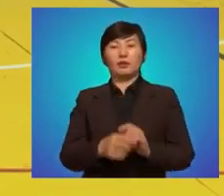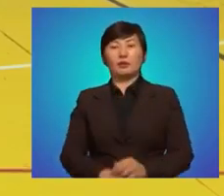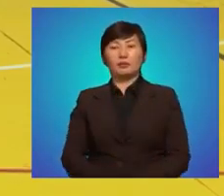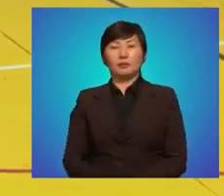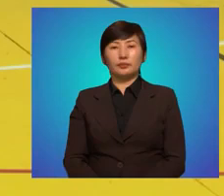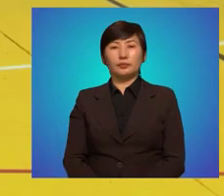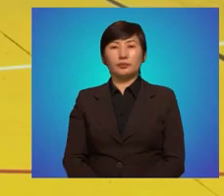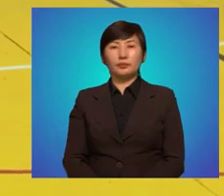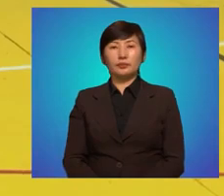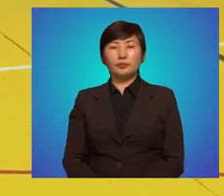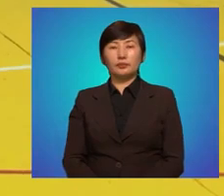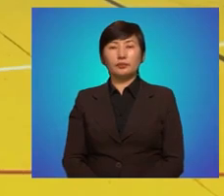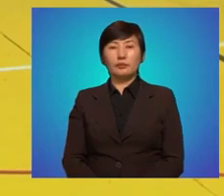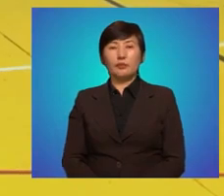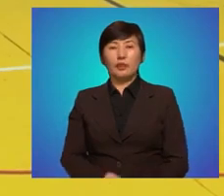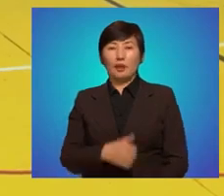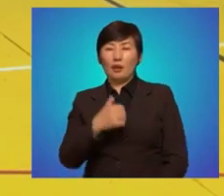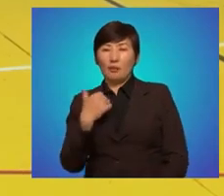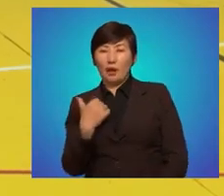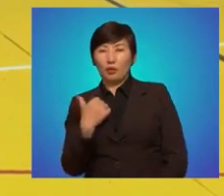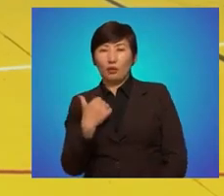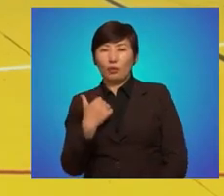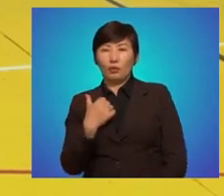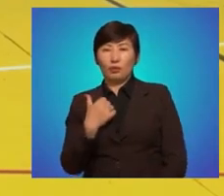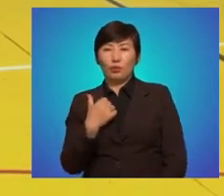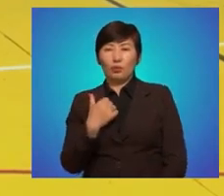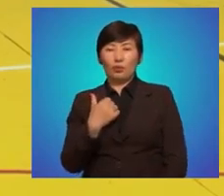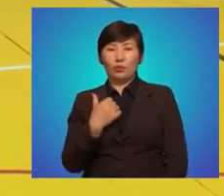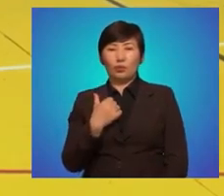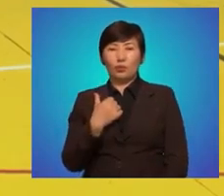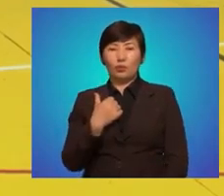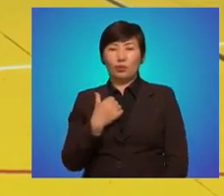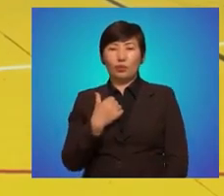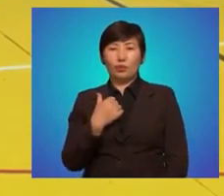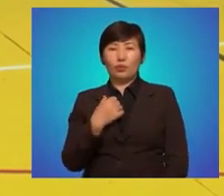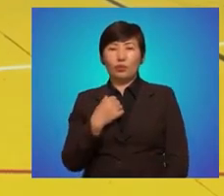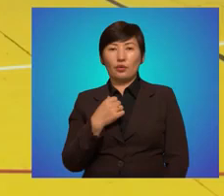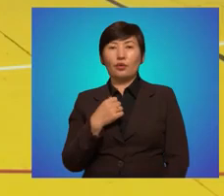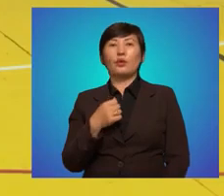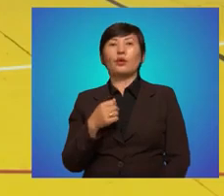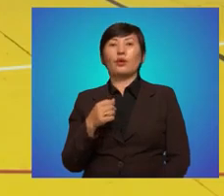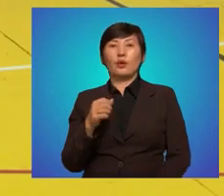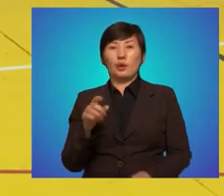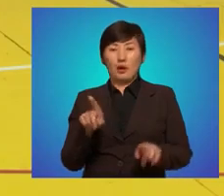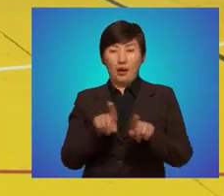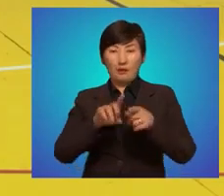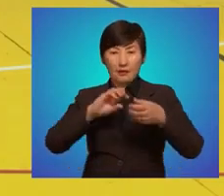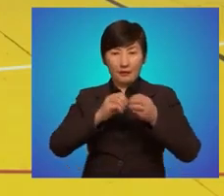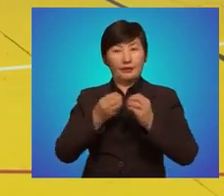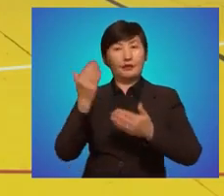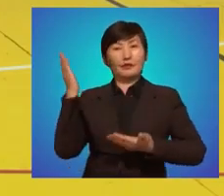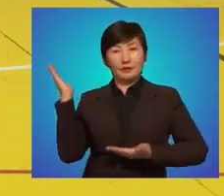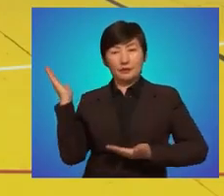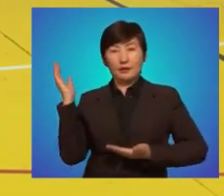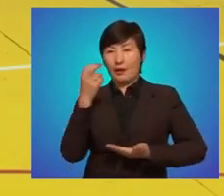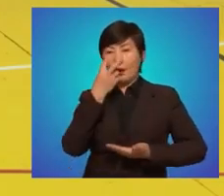хэвээр. За хажуу тишээ баруун үл хажуу тишээ шилжлээ. Зүүн үлийг баруун үлний хажууд авсар тавьсны дараа хоёр үлээс зэрэг